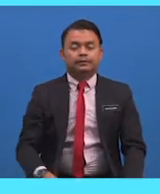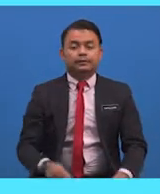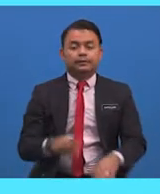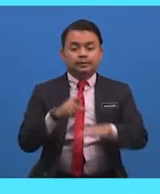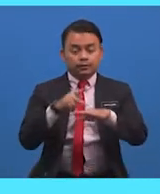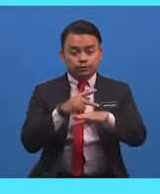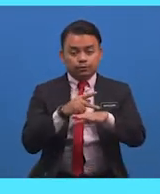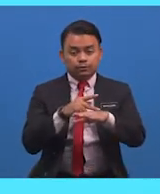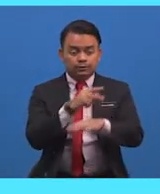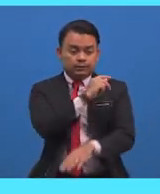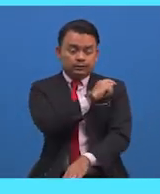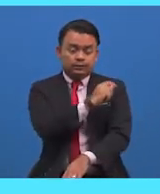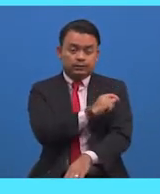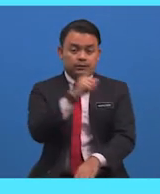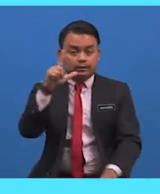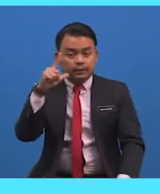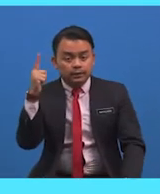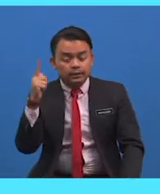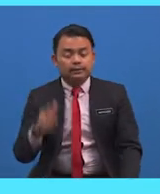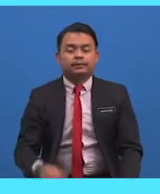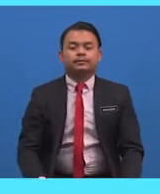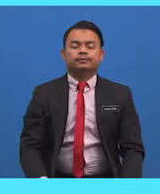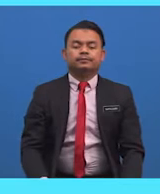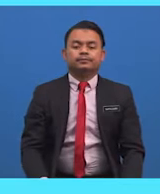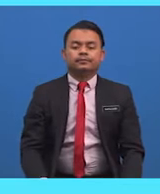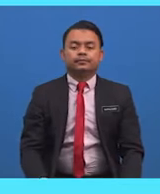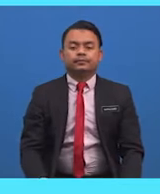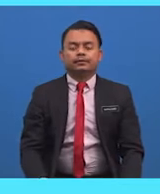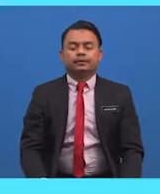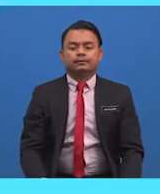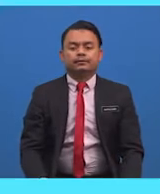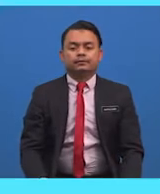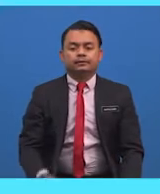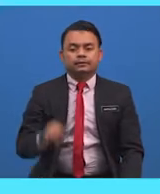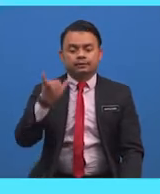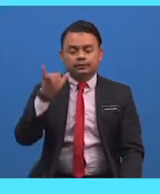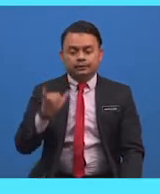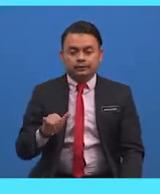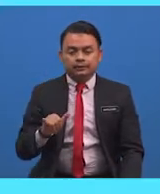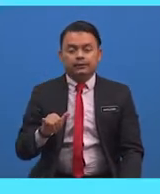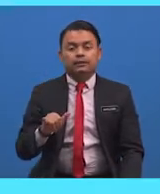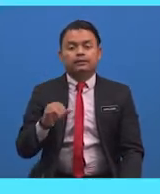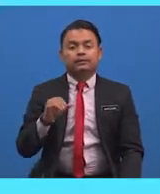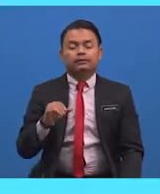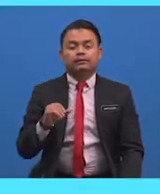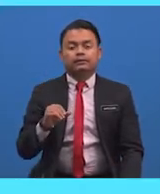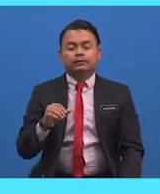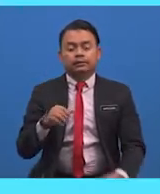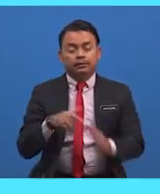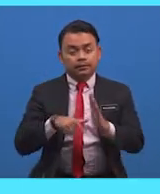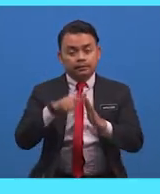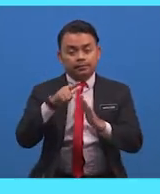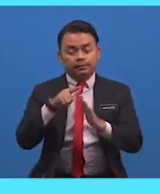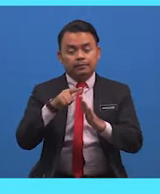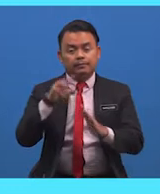tenaga alternatif. Tenaga bahan api alternatif yang lebih mesra alam perlu dibangunkan dan dimajukan